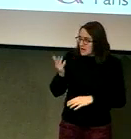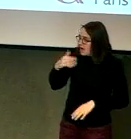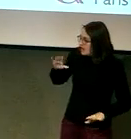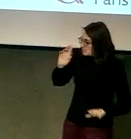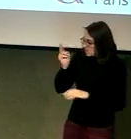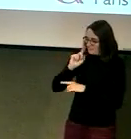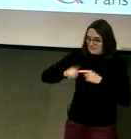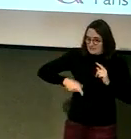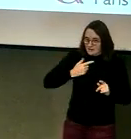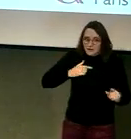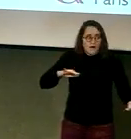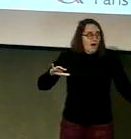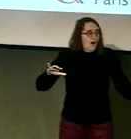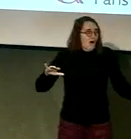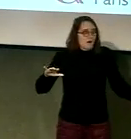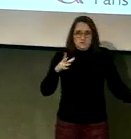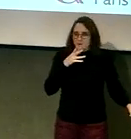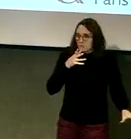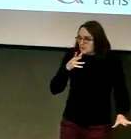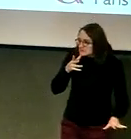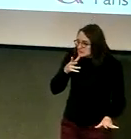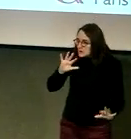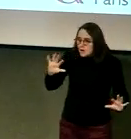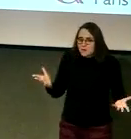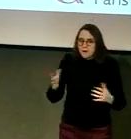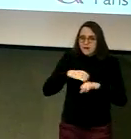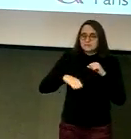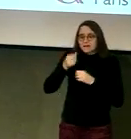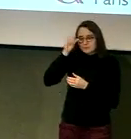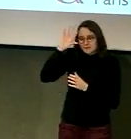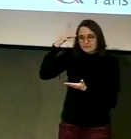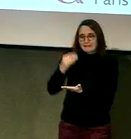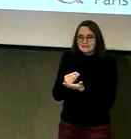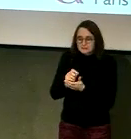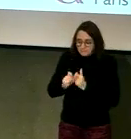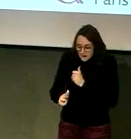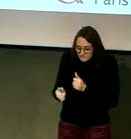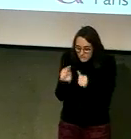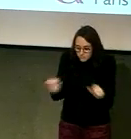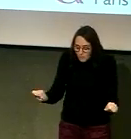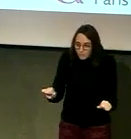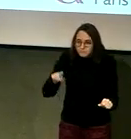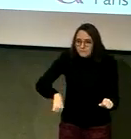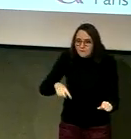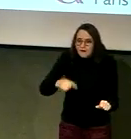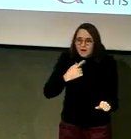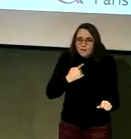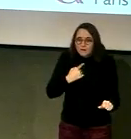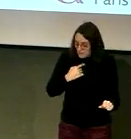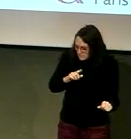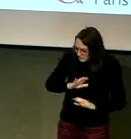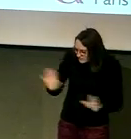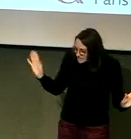pouvoir faire des pots de thèse sans alcool. Bah si, on fait des très très bons pots de thèse actuellement et on